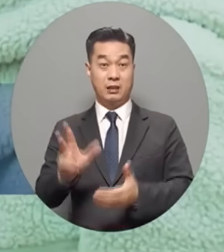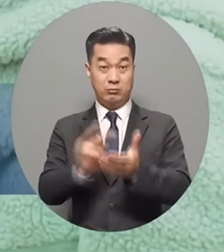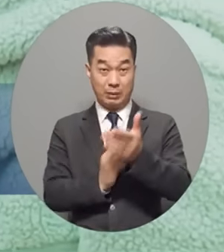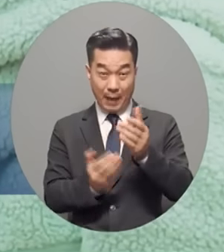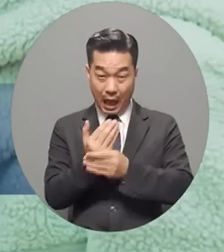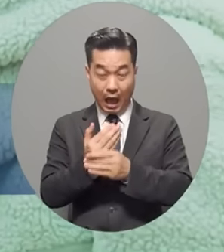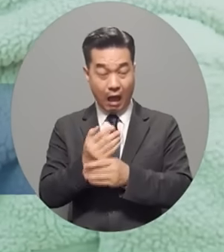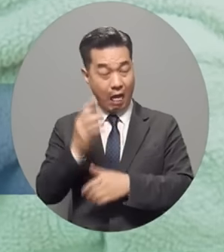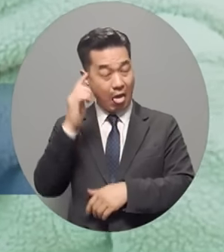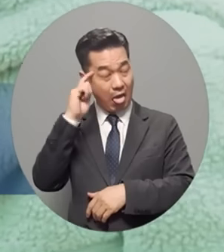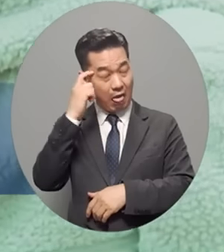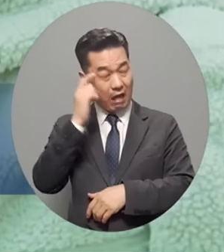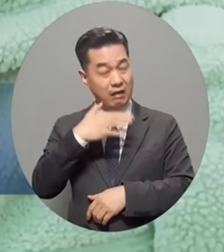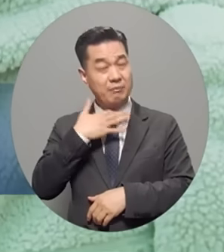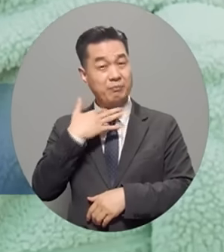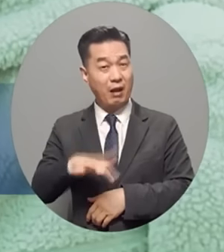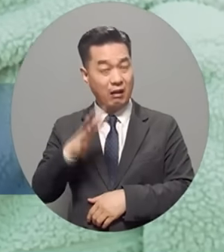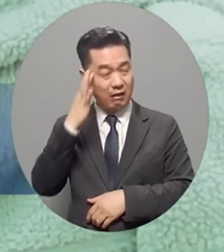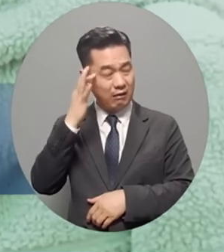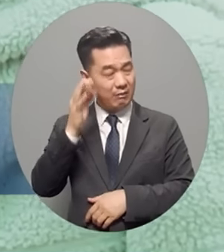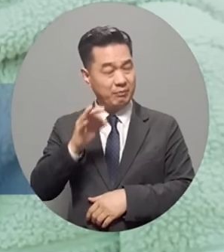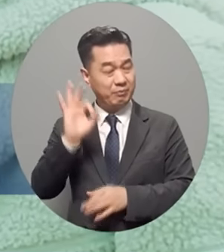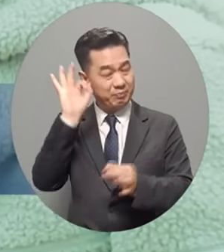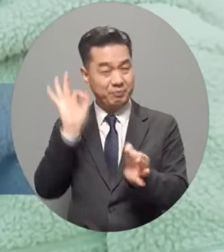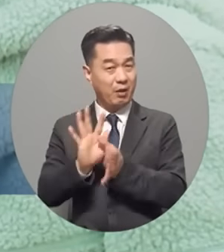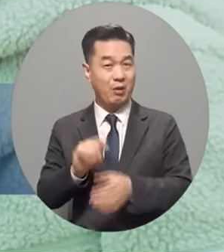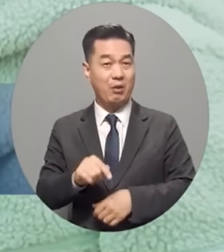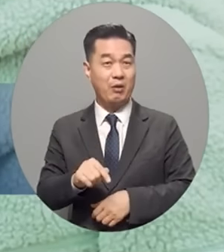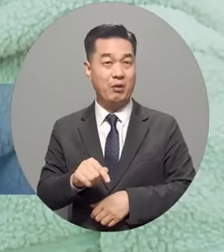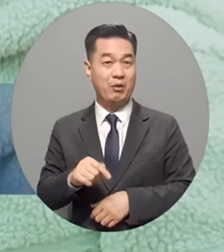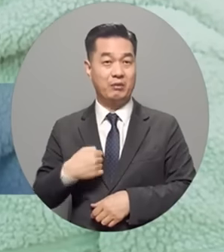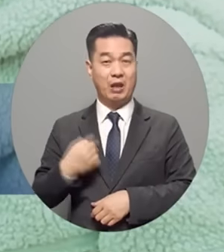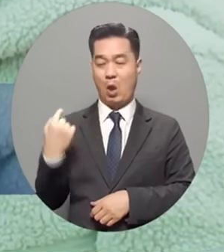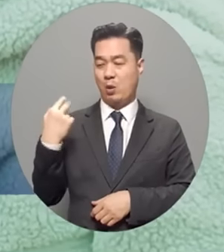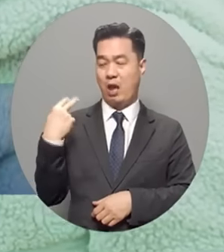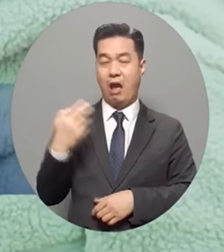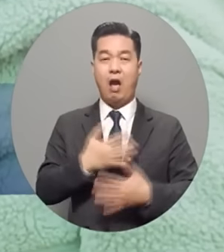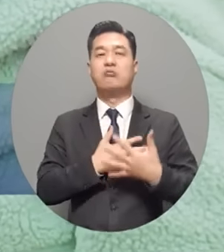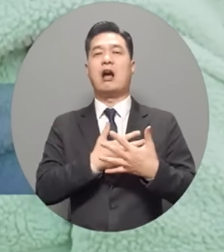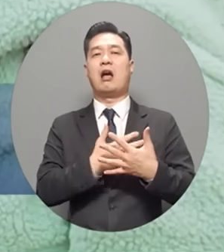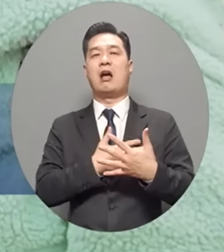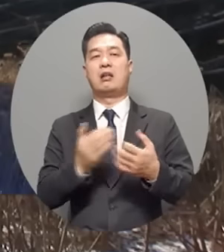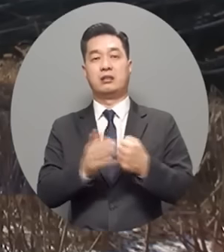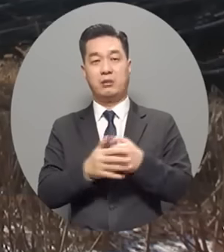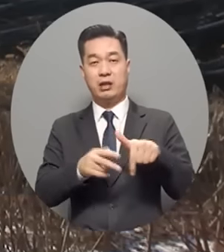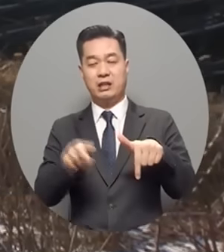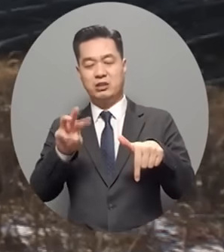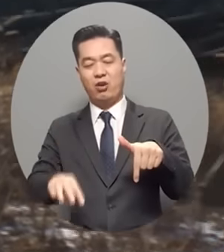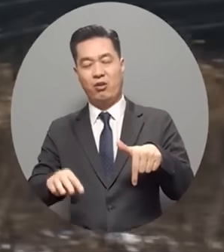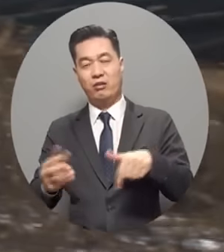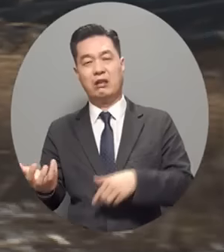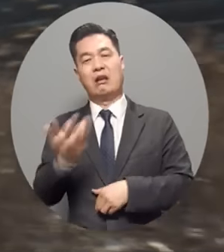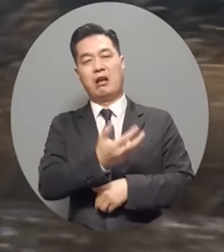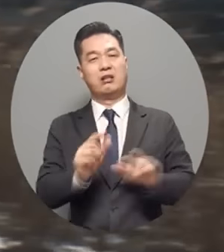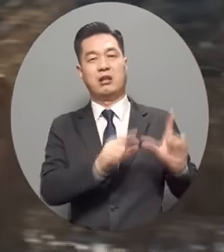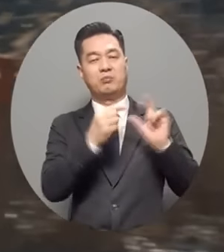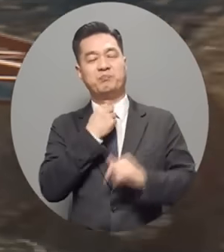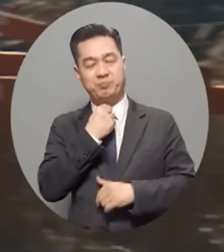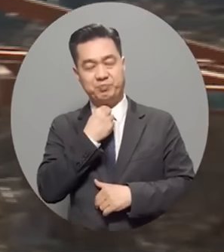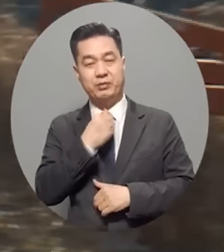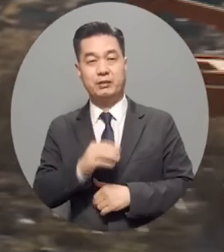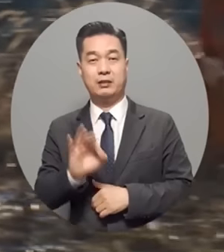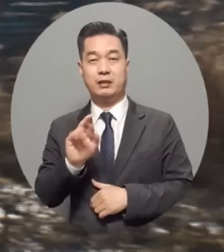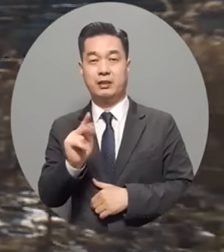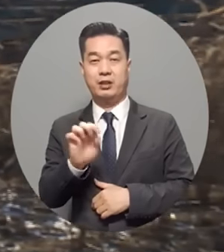꿈에도 몰랐지. 어제 이제 막 불안해가지고 나는 막 인천 나가 살고 싶더라고. 그래. 연평도 주민들은